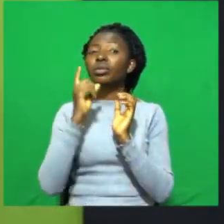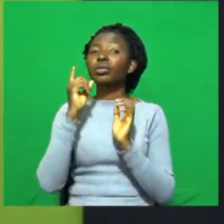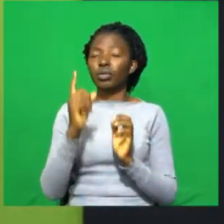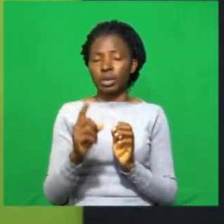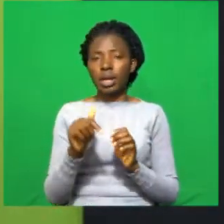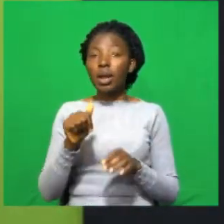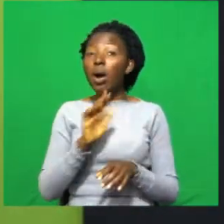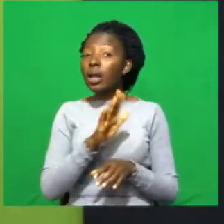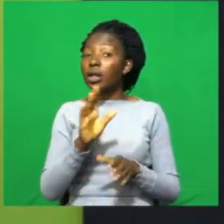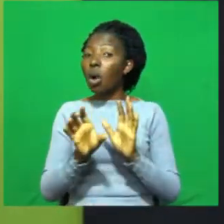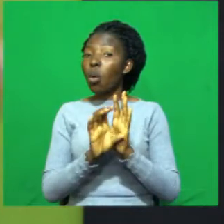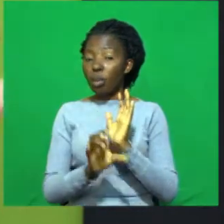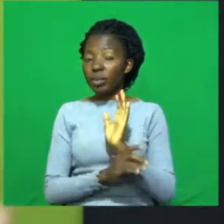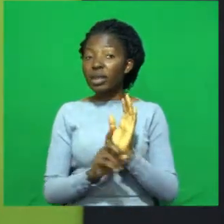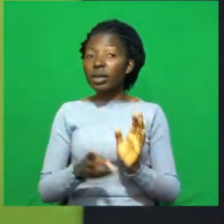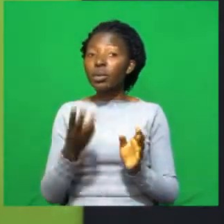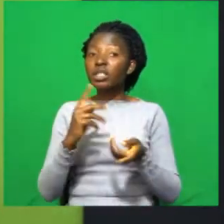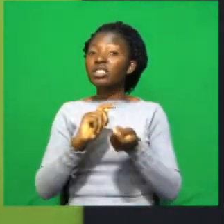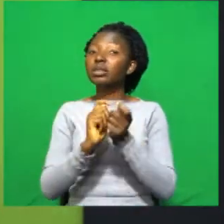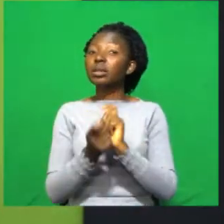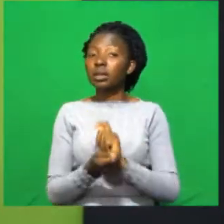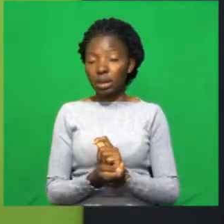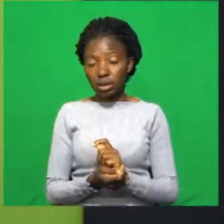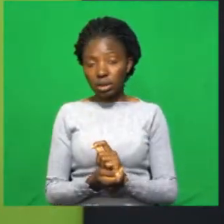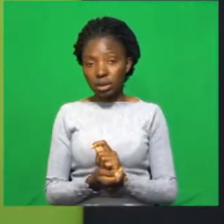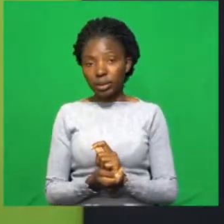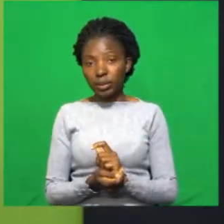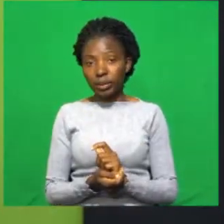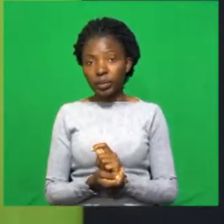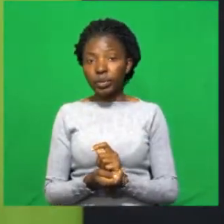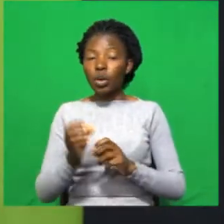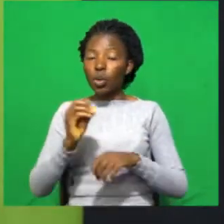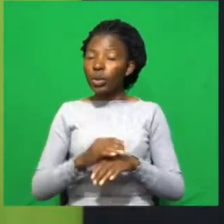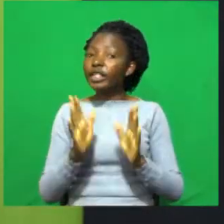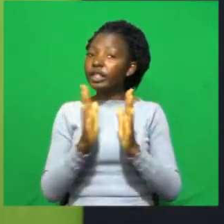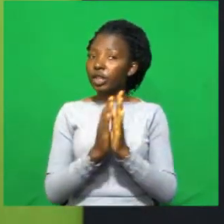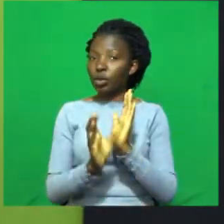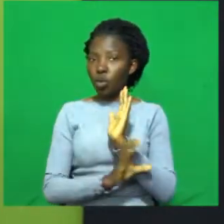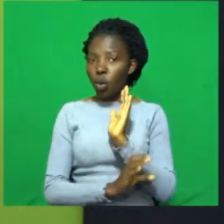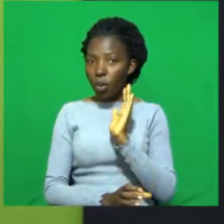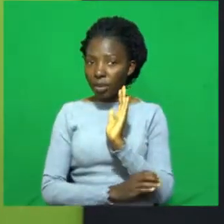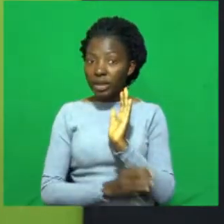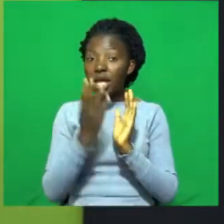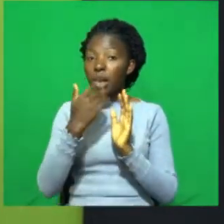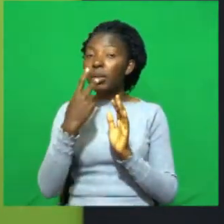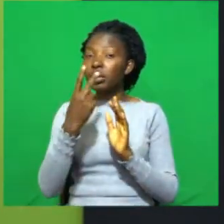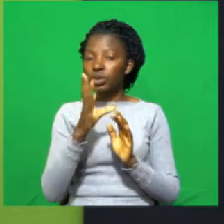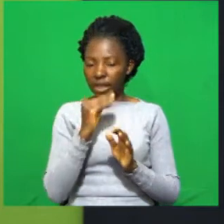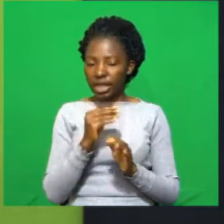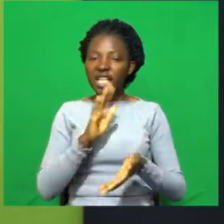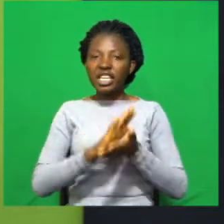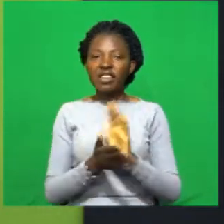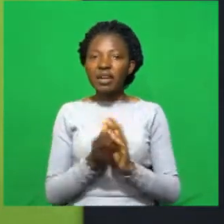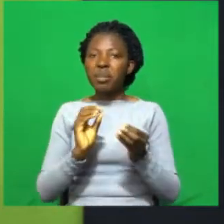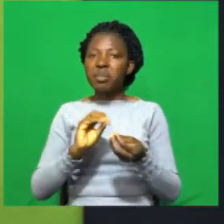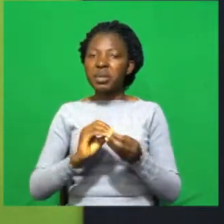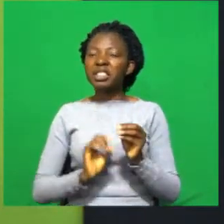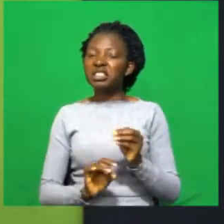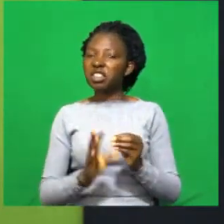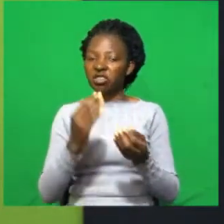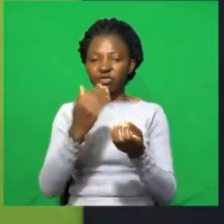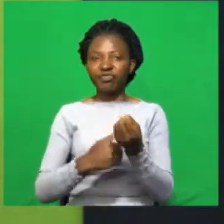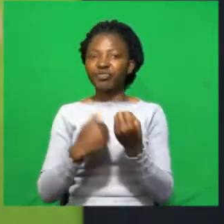mimwe mitemo yakachinjwa zvisingawanikwe tsigiro yacho mubhaibheri pamitemo ine 10 mutemo wechipiri unoti usazviitire zvifananidzo